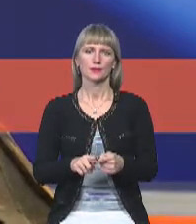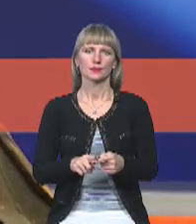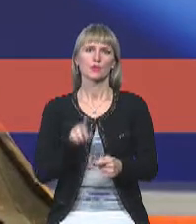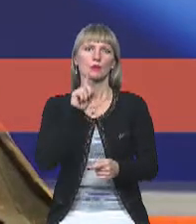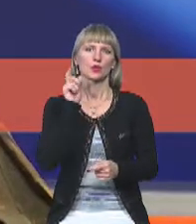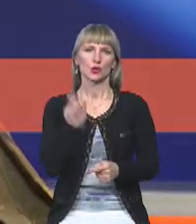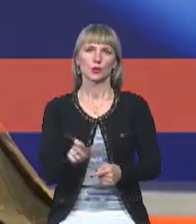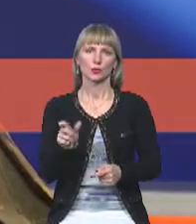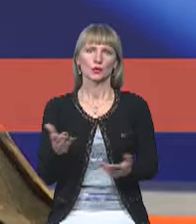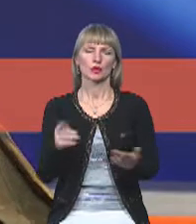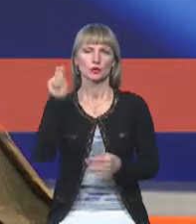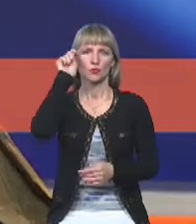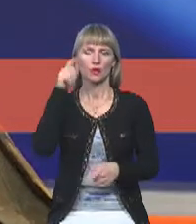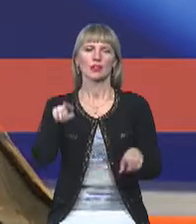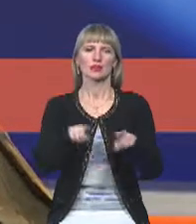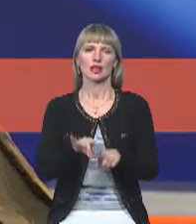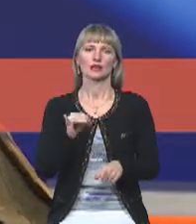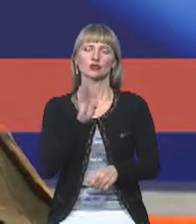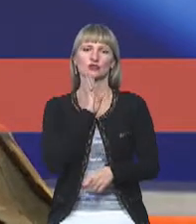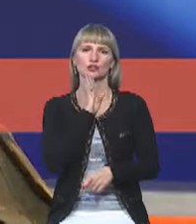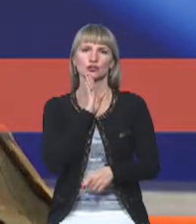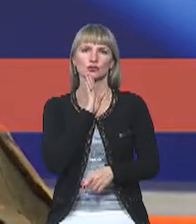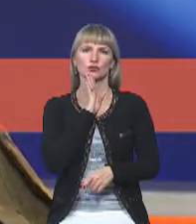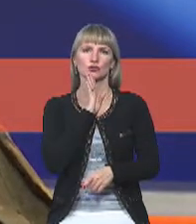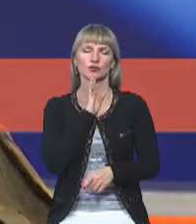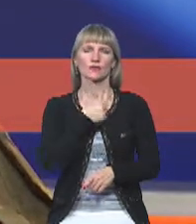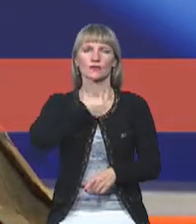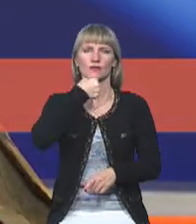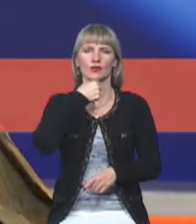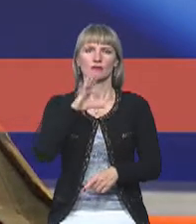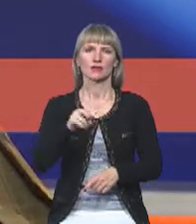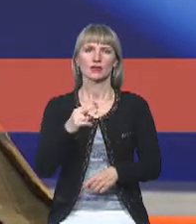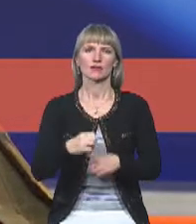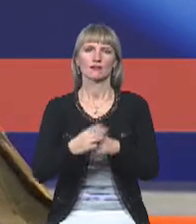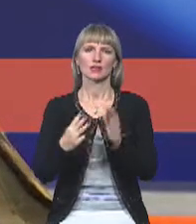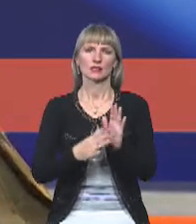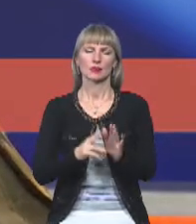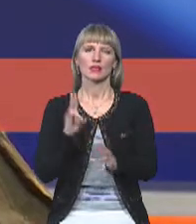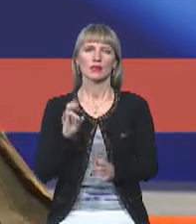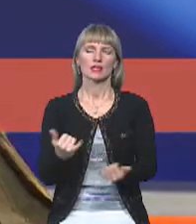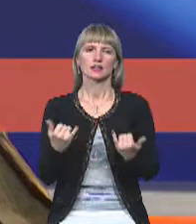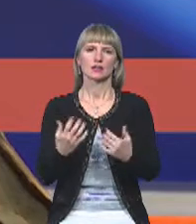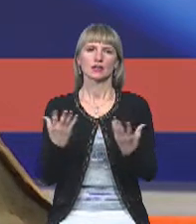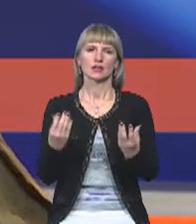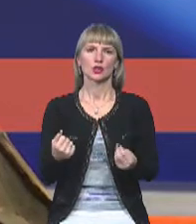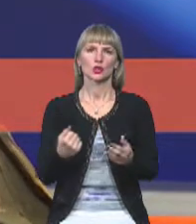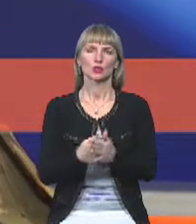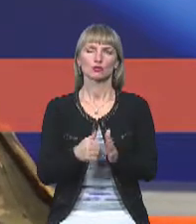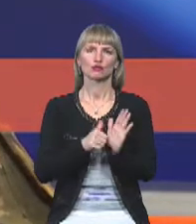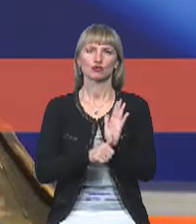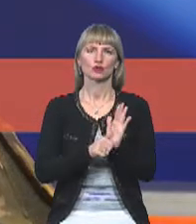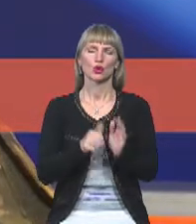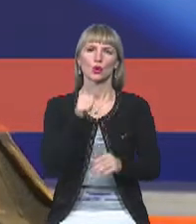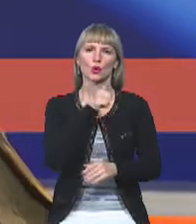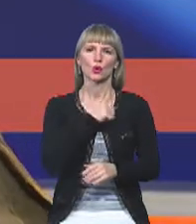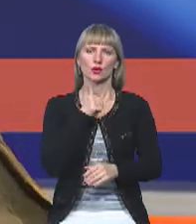молоді люди, як чоловіки, так і жінки, віком від 18 на сьогоднішній день до 60 років, оскільки